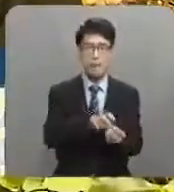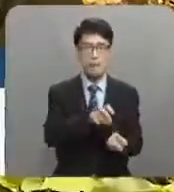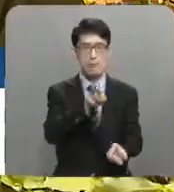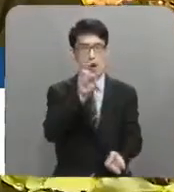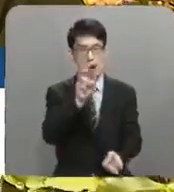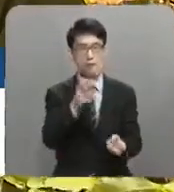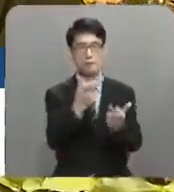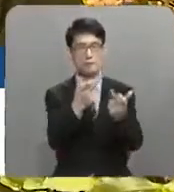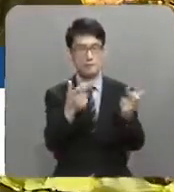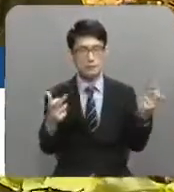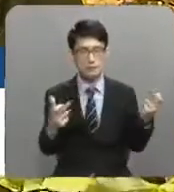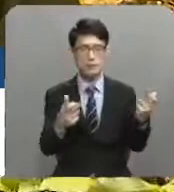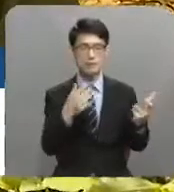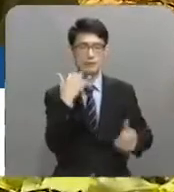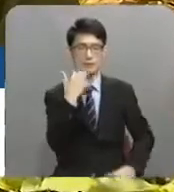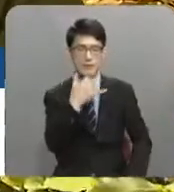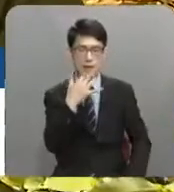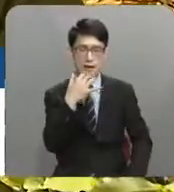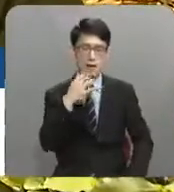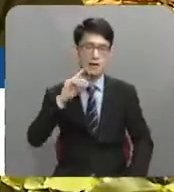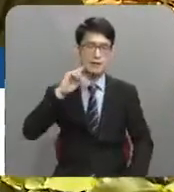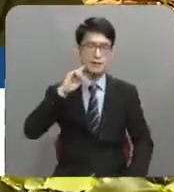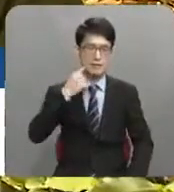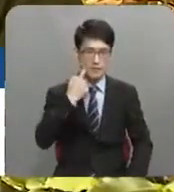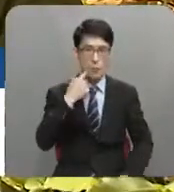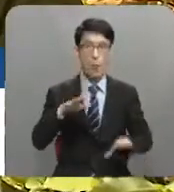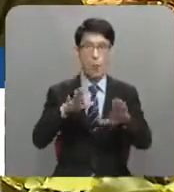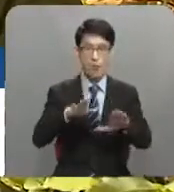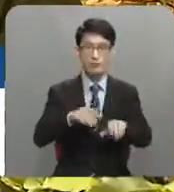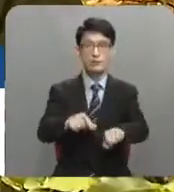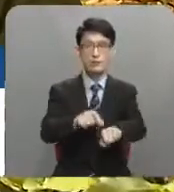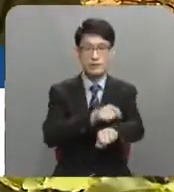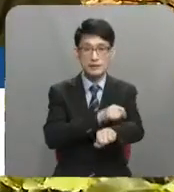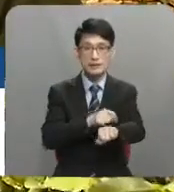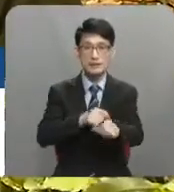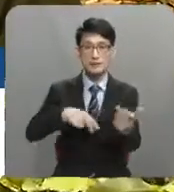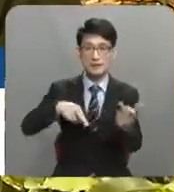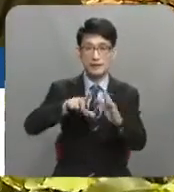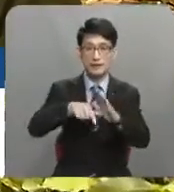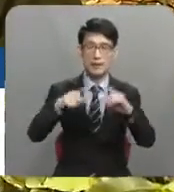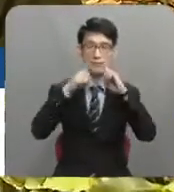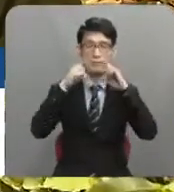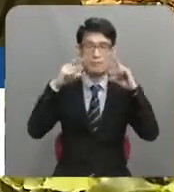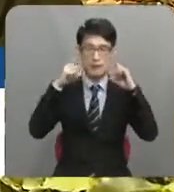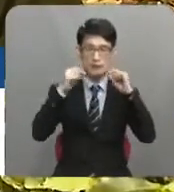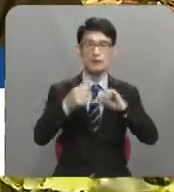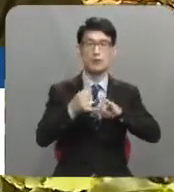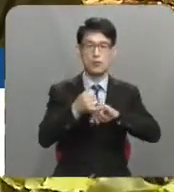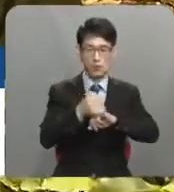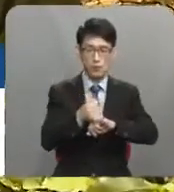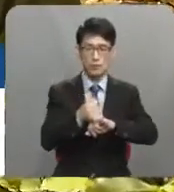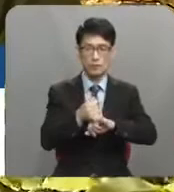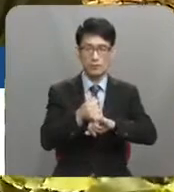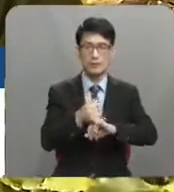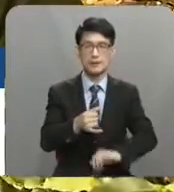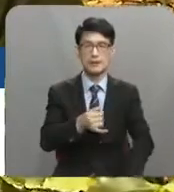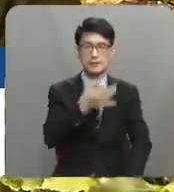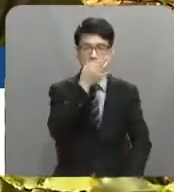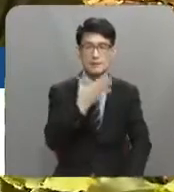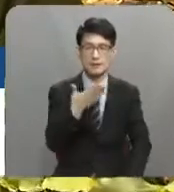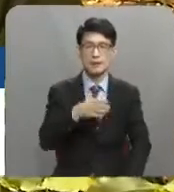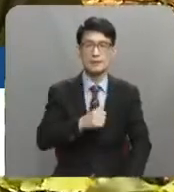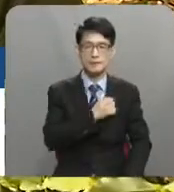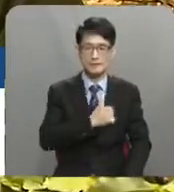선대길은 단풍이 지금 절정인 것 같습니다. 오늘은 특히 산행이라도 마스크 철저히 쓰고 힘들더라도 뭐 잘